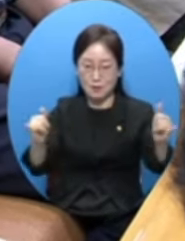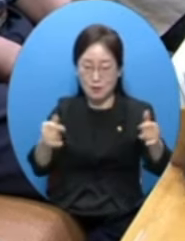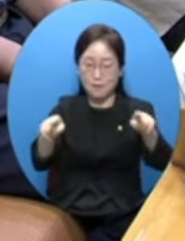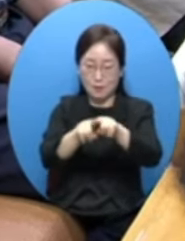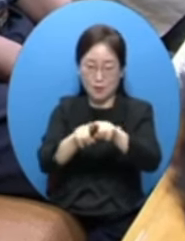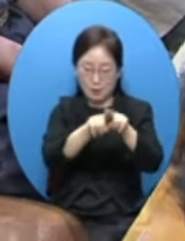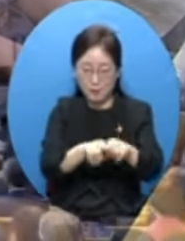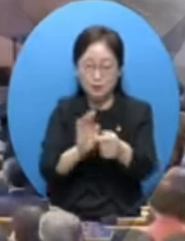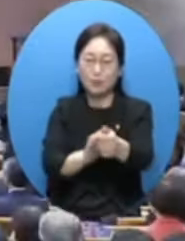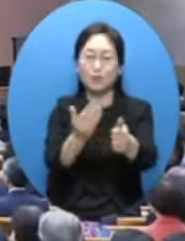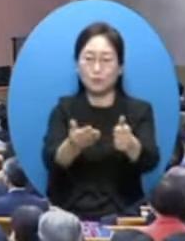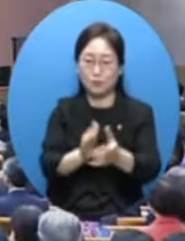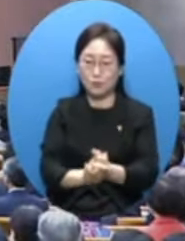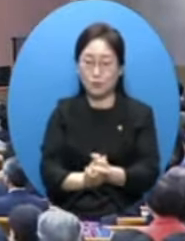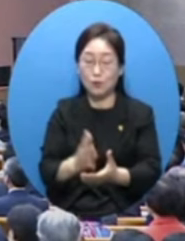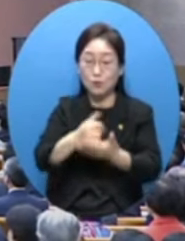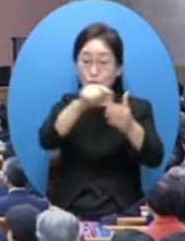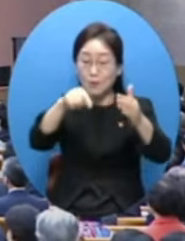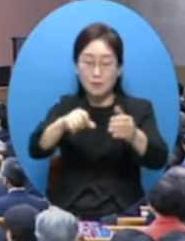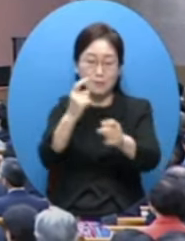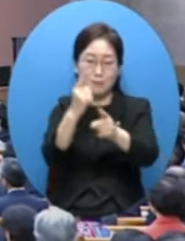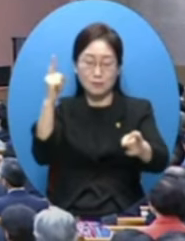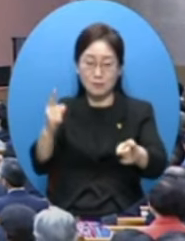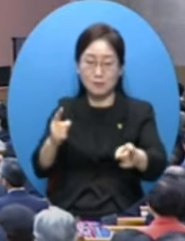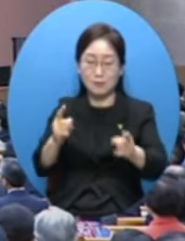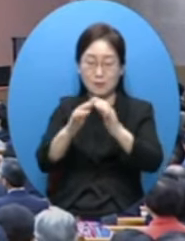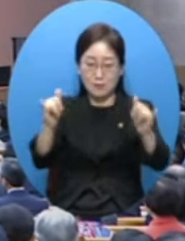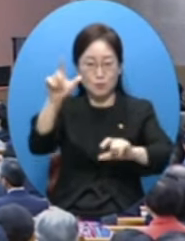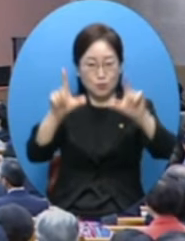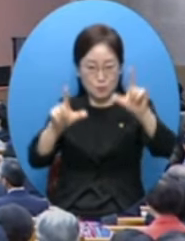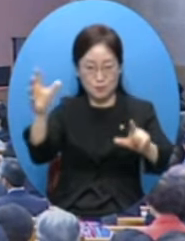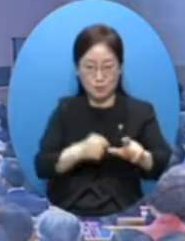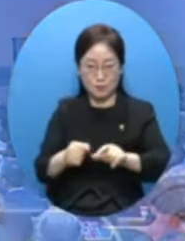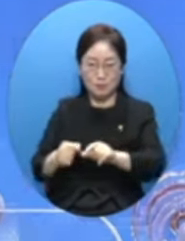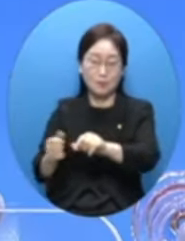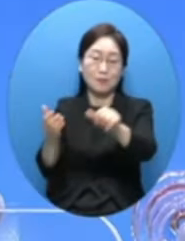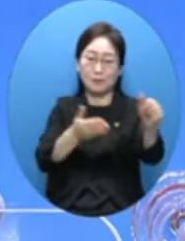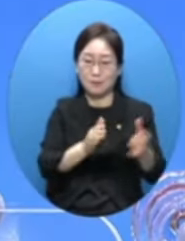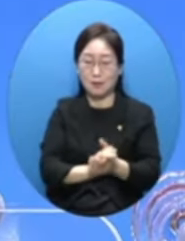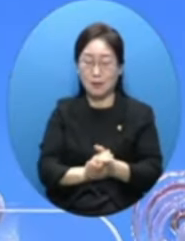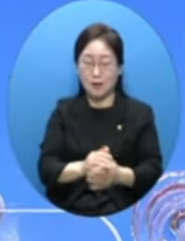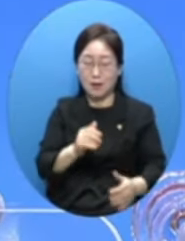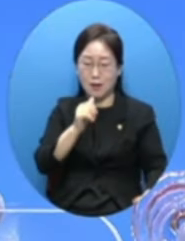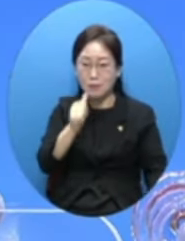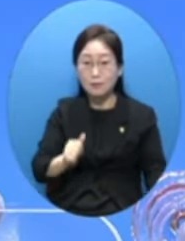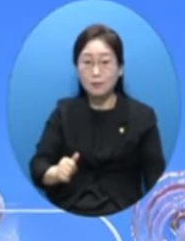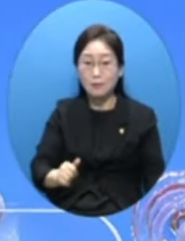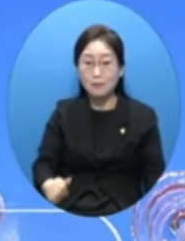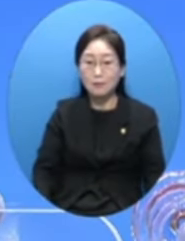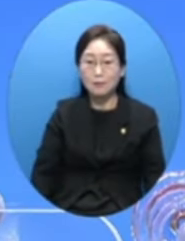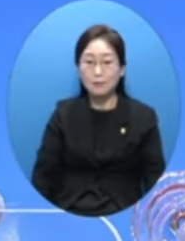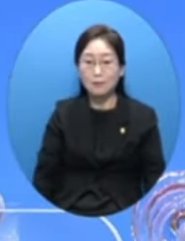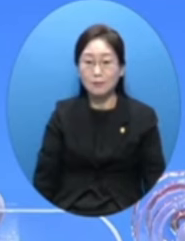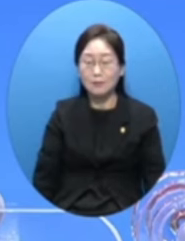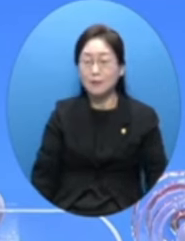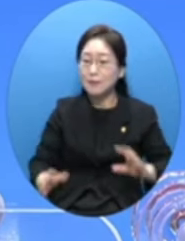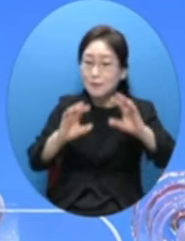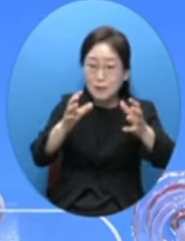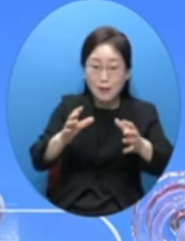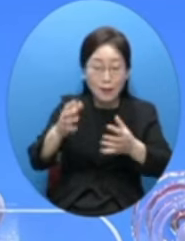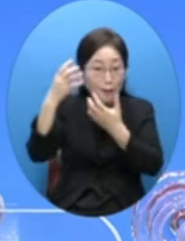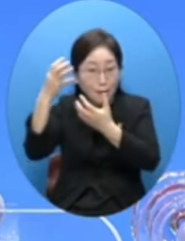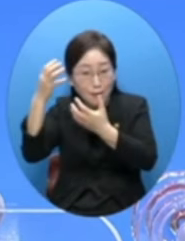것입니다. 주님 안에서 승리자의 삶을 살아가는 여러분 모두가 되기를 바랍니다. 절대로 세상 것에